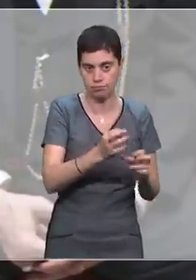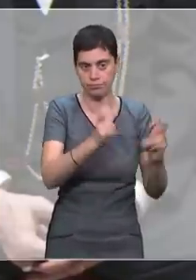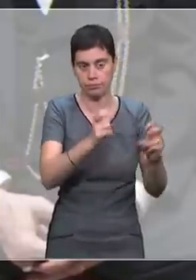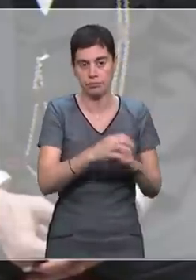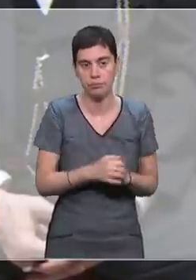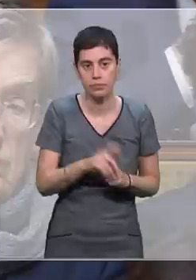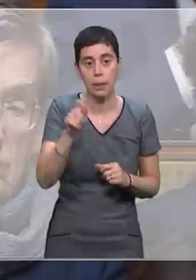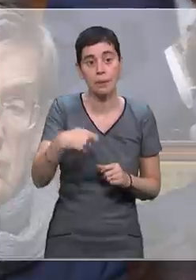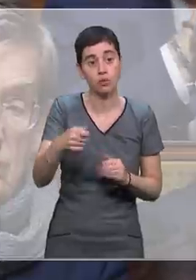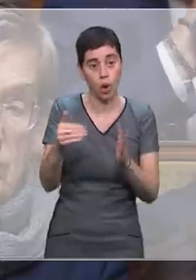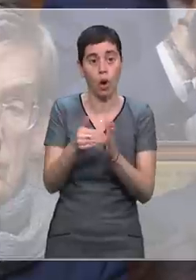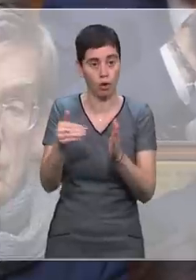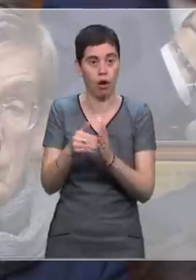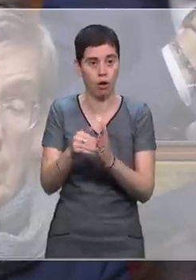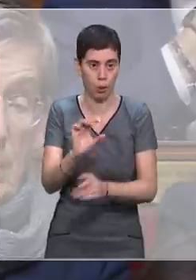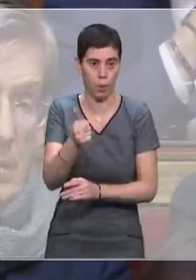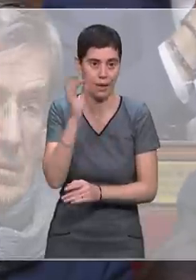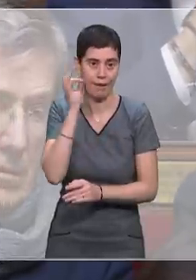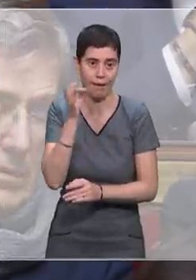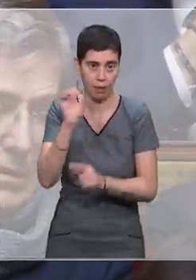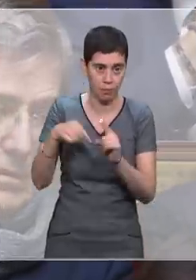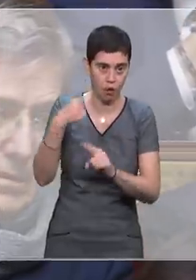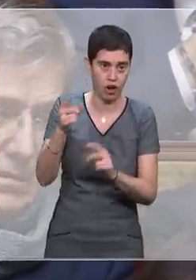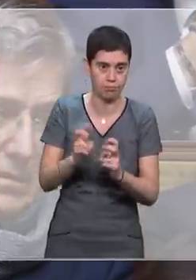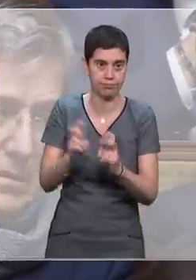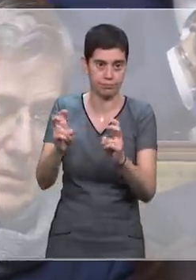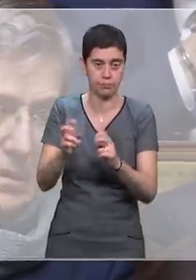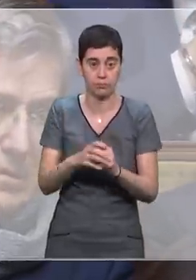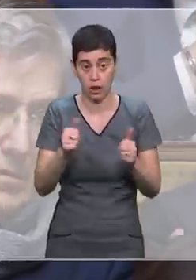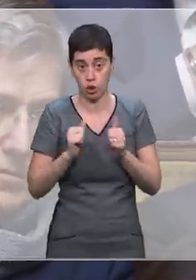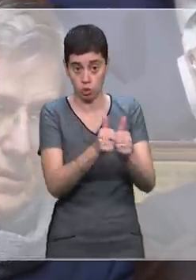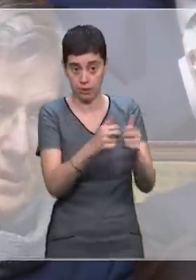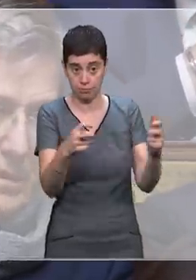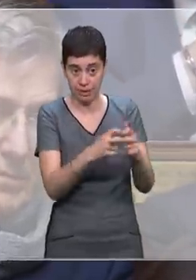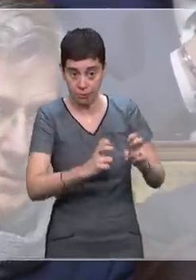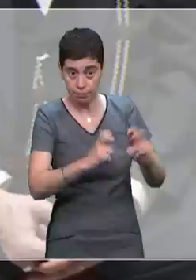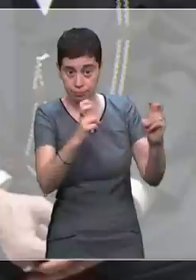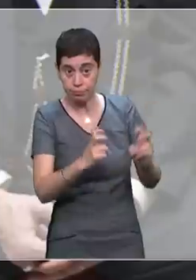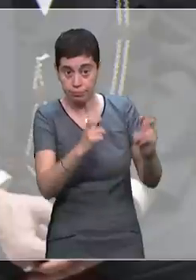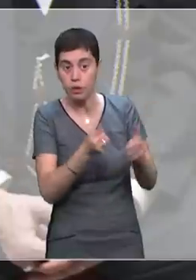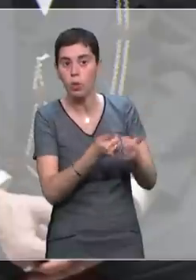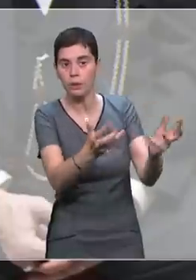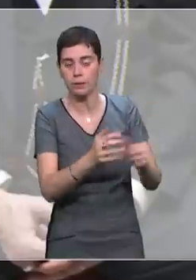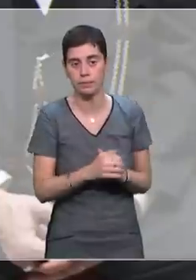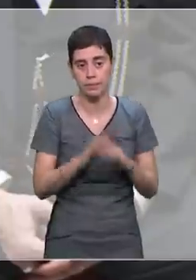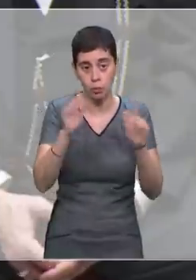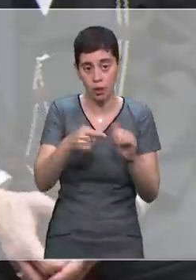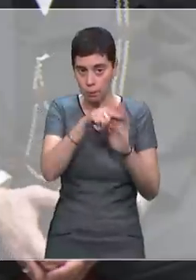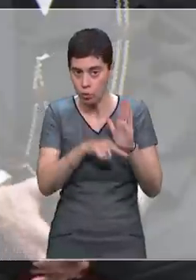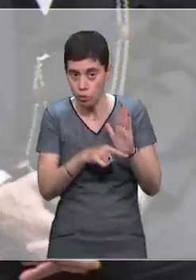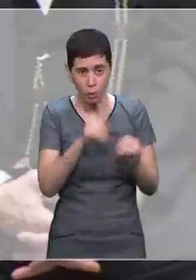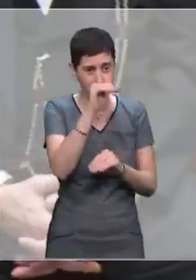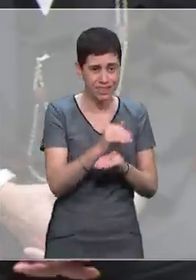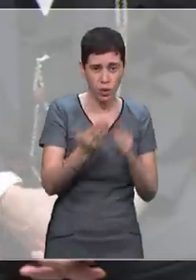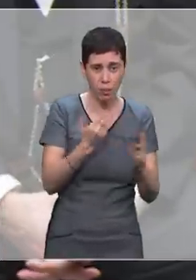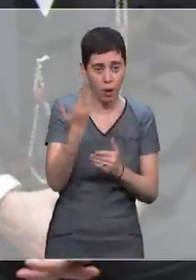naturellement revalorisées à nouveau au 1er avril prochain à hauteur de l'inflation. C'est pour cela que nous avons pris les mesures les plus protectrices d'Europe